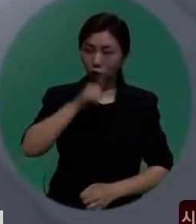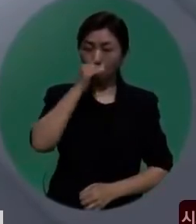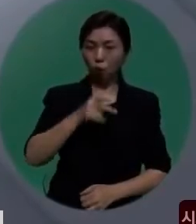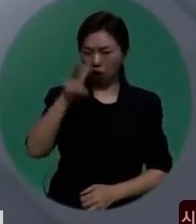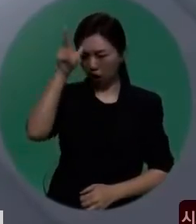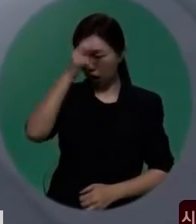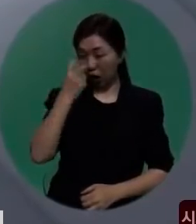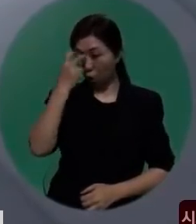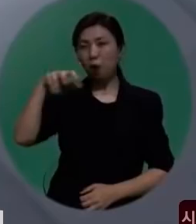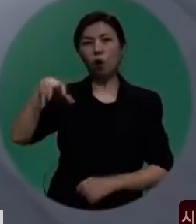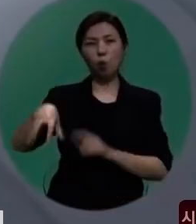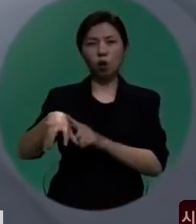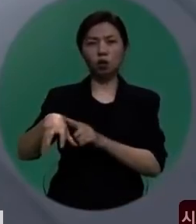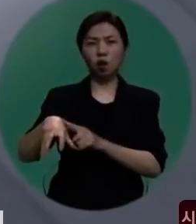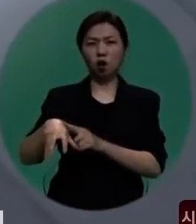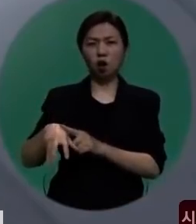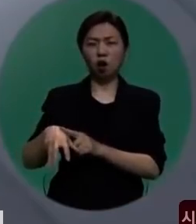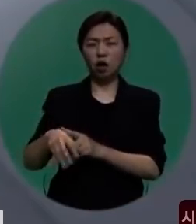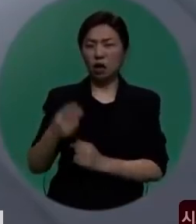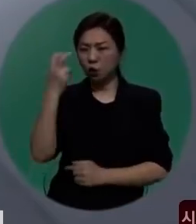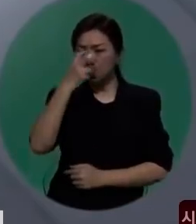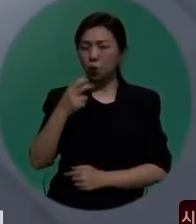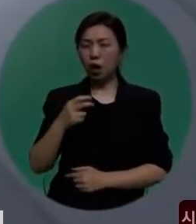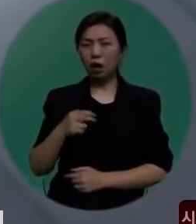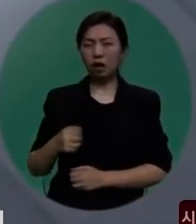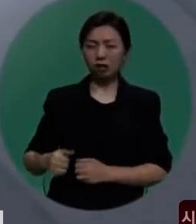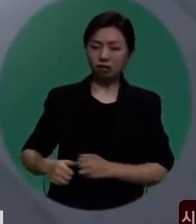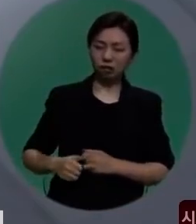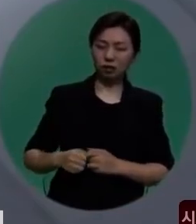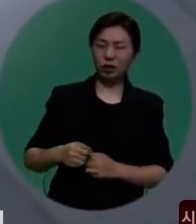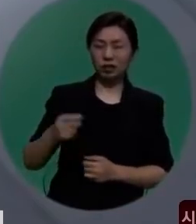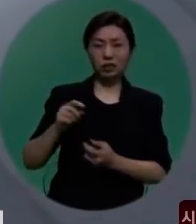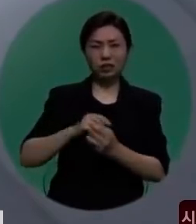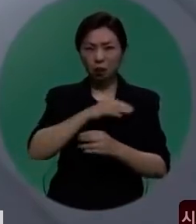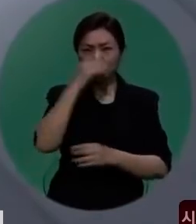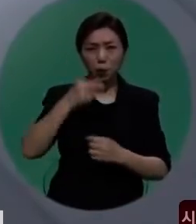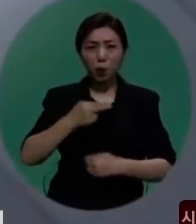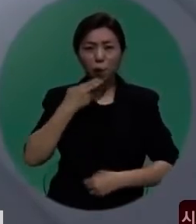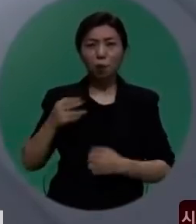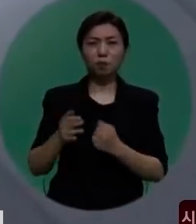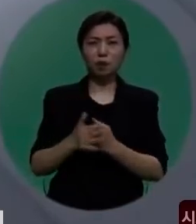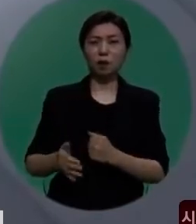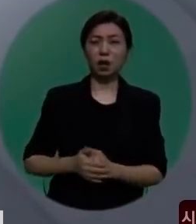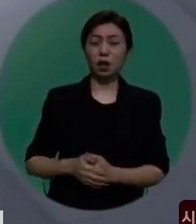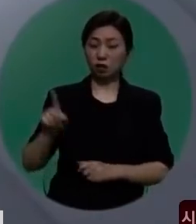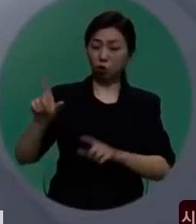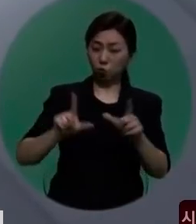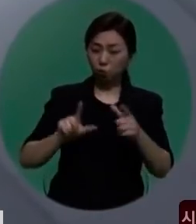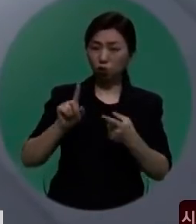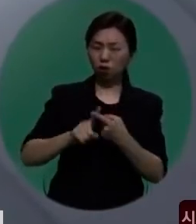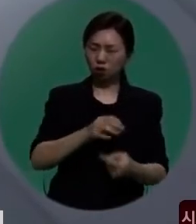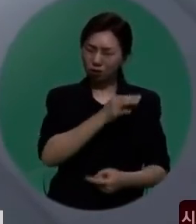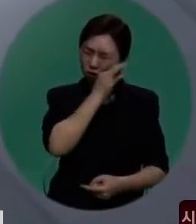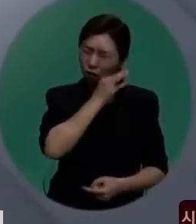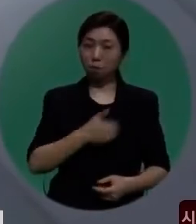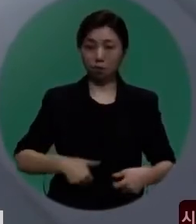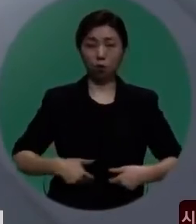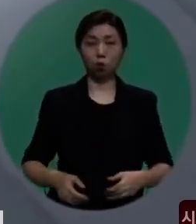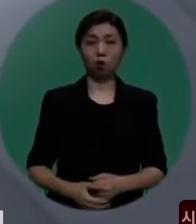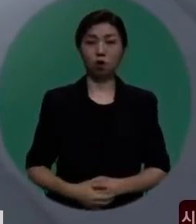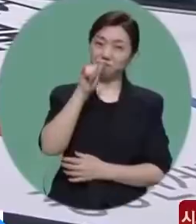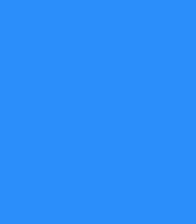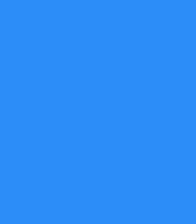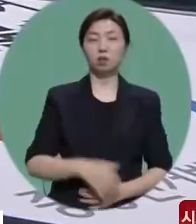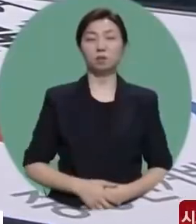가고 여기까지 오셨으면 은 좀 이런 부분에 대해 돈은 좀 무거워 하실 줄 알아야지 국민들한테 얜